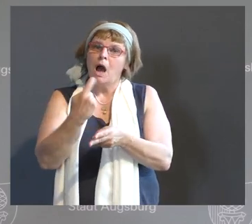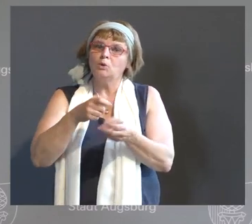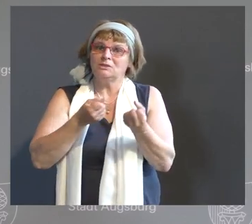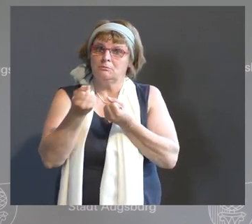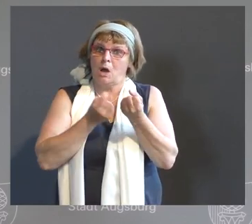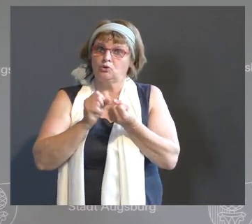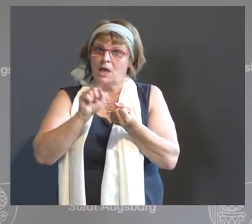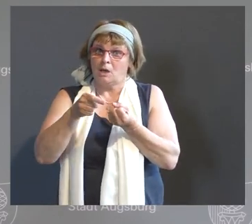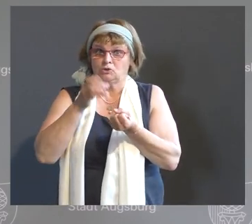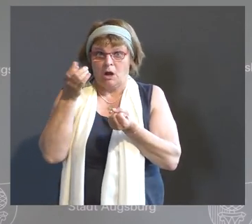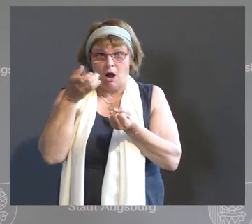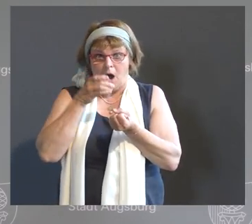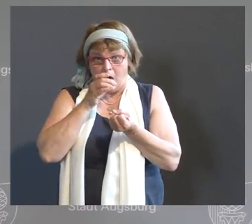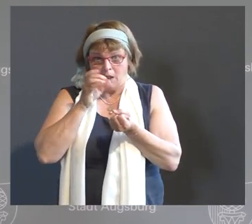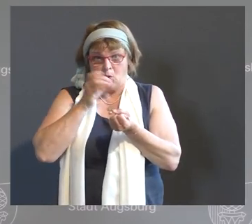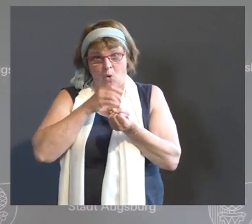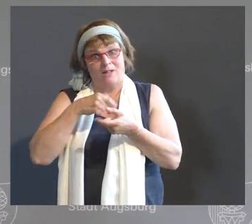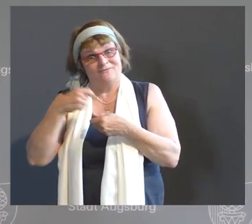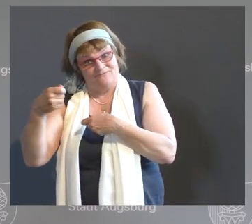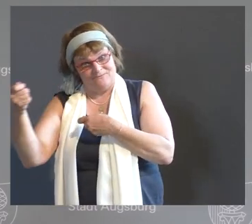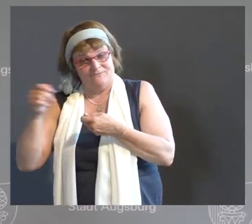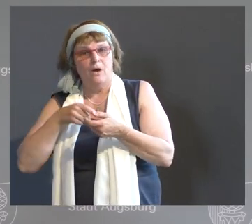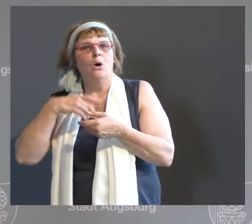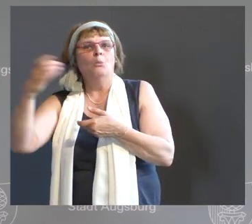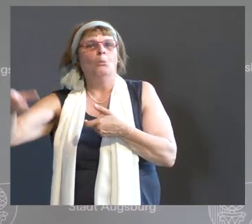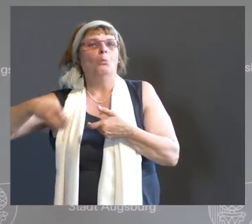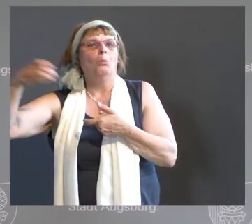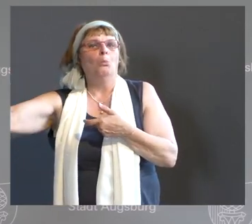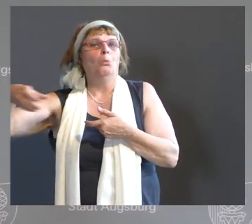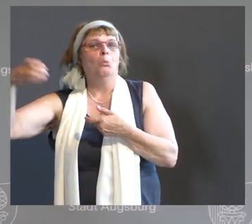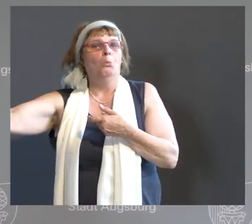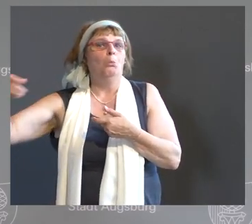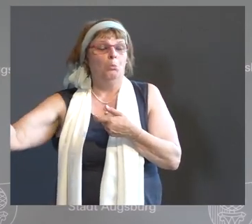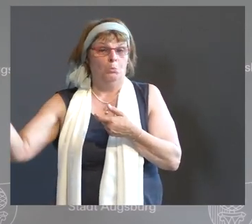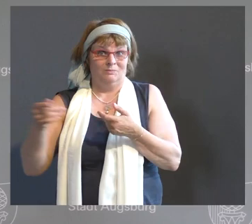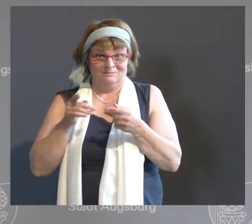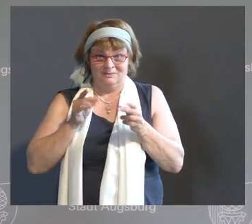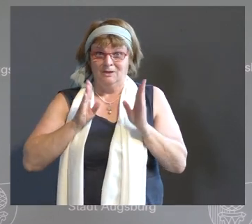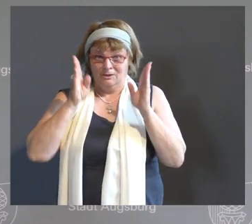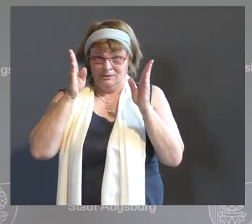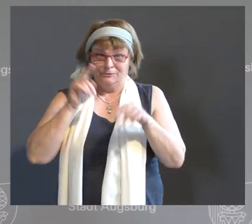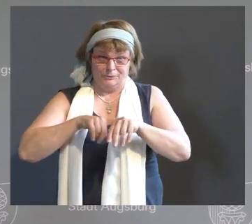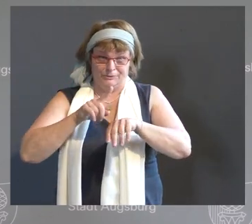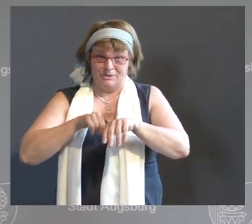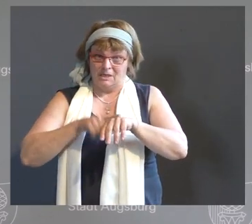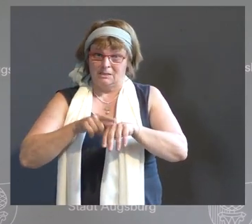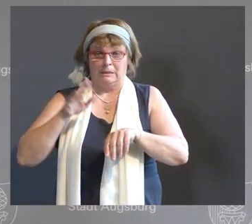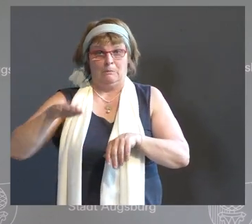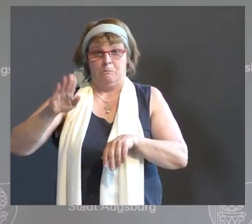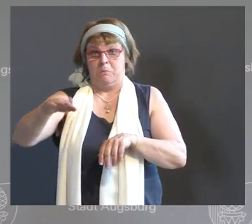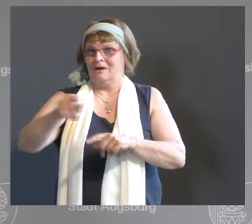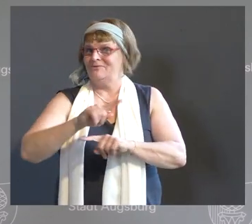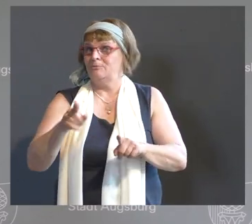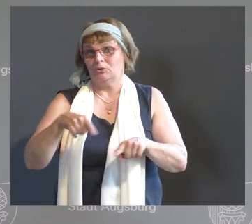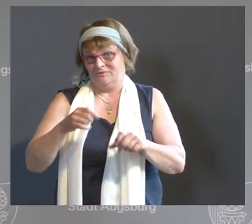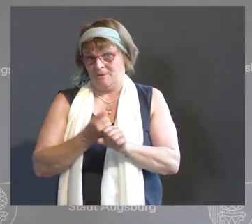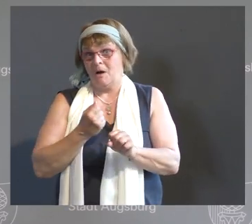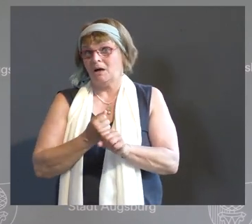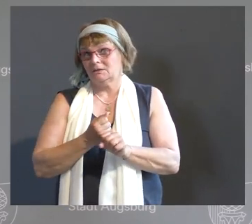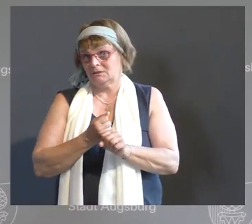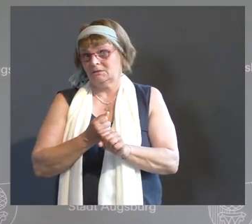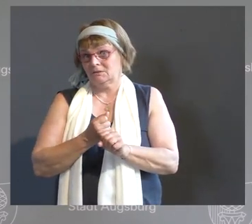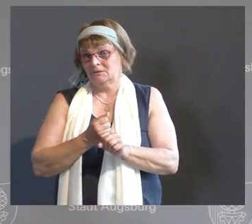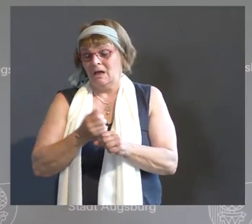sind, das auch schwierig zu regulieren ist vor Ort, wenn es soweit ist. Deswegen werden wir hier ganz frühzeitig auch ein Parkverbot machen. Und ich will auch sagen, es haben mich auch